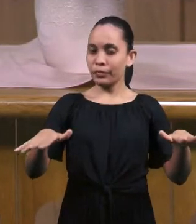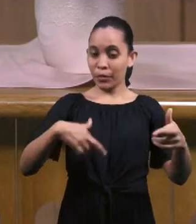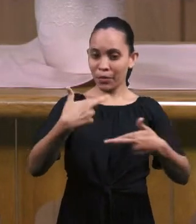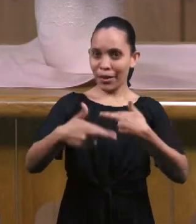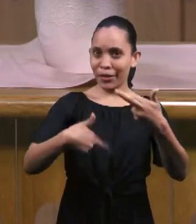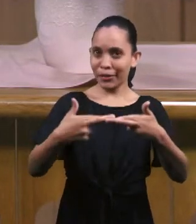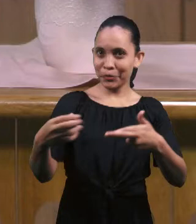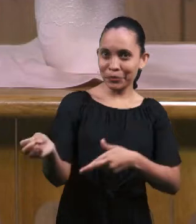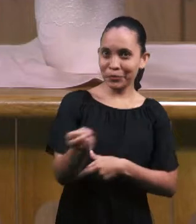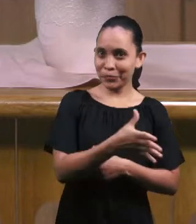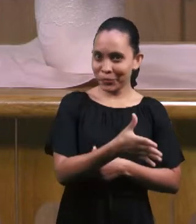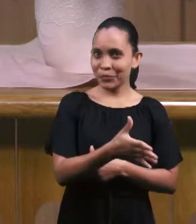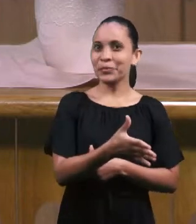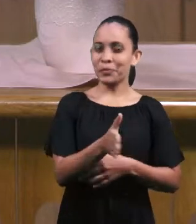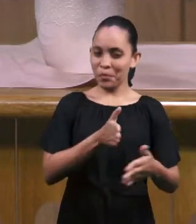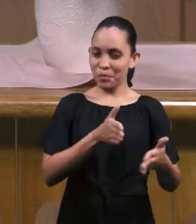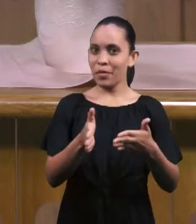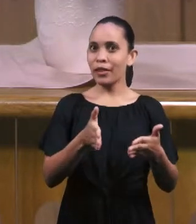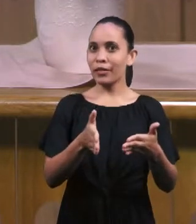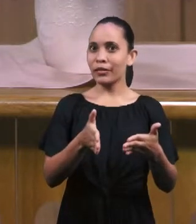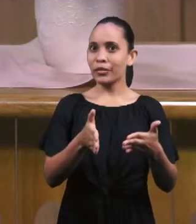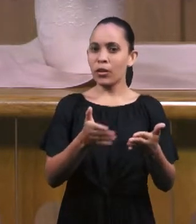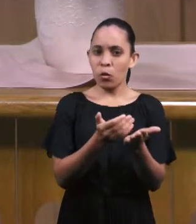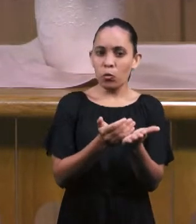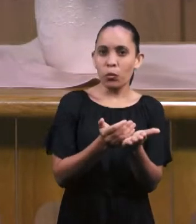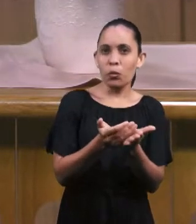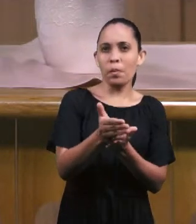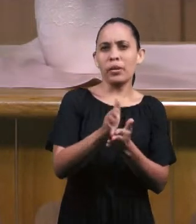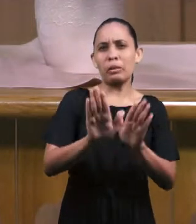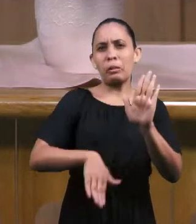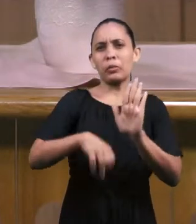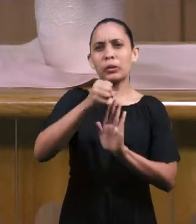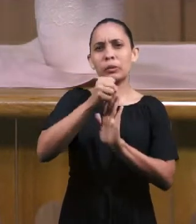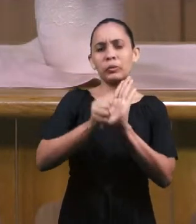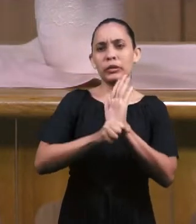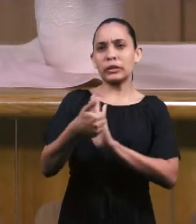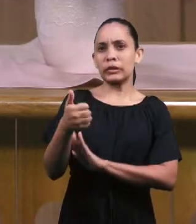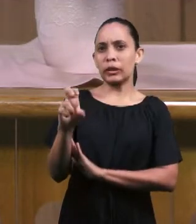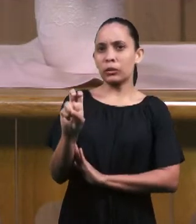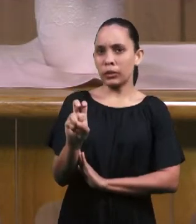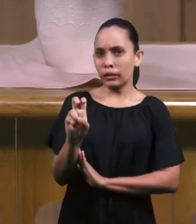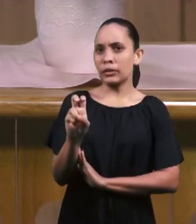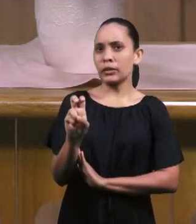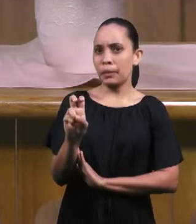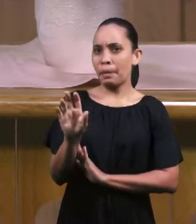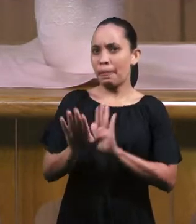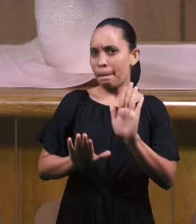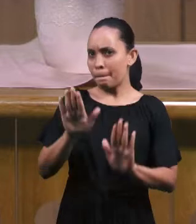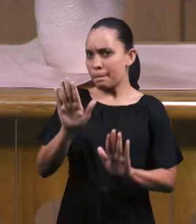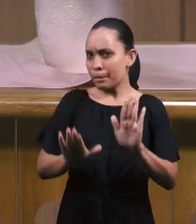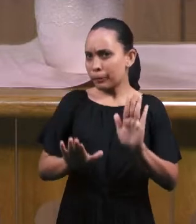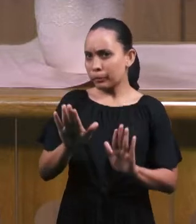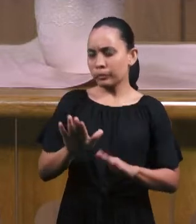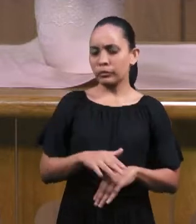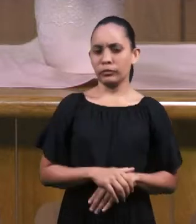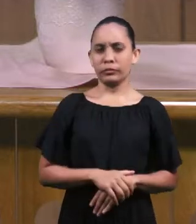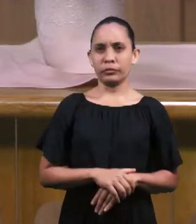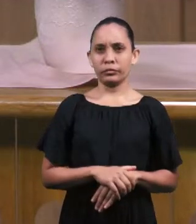on dit que la Renaissance était à cause de la Bible, oui, la Renaissance commence au 15e siècle, le 15e